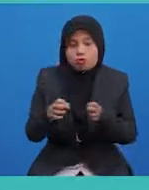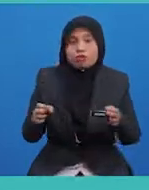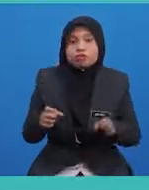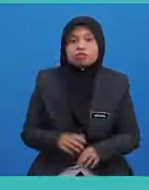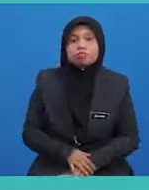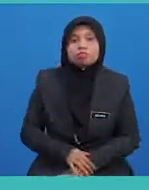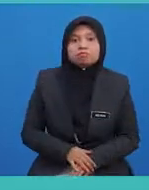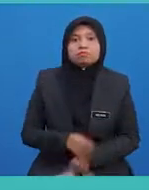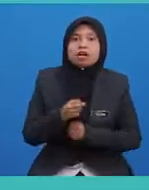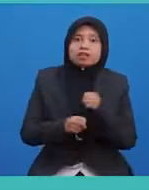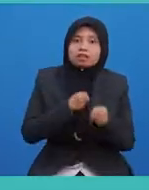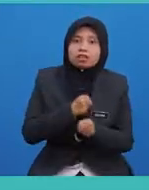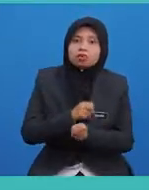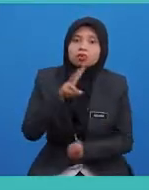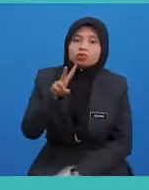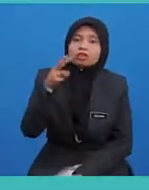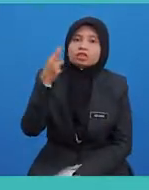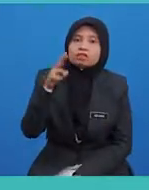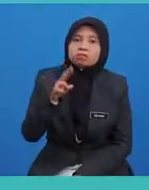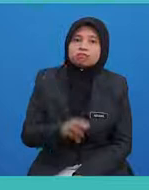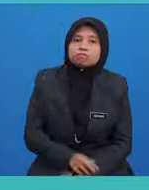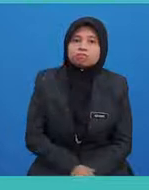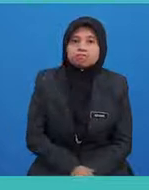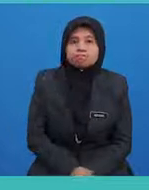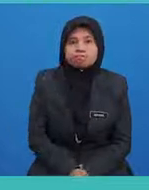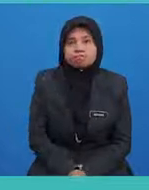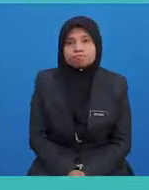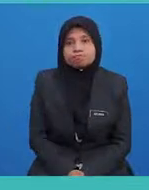99,409,000 hektar pada tahun 2000.